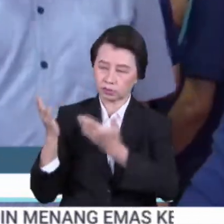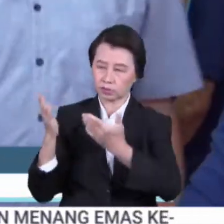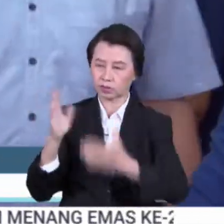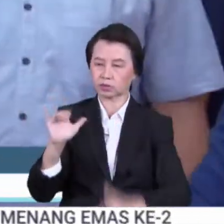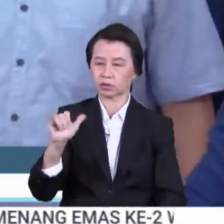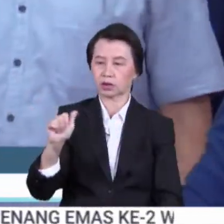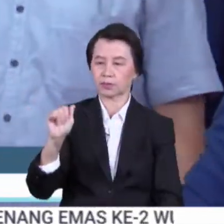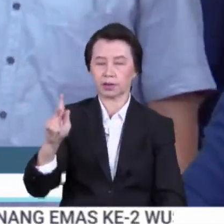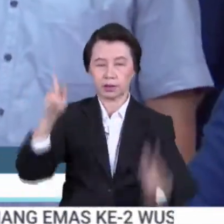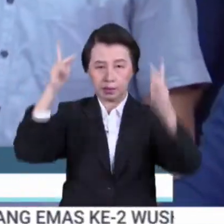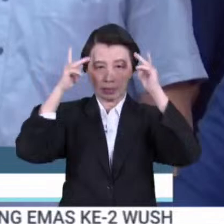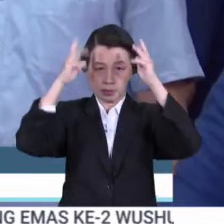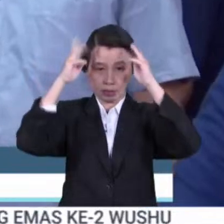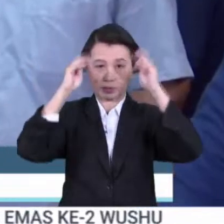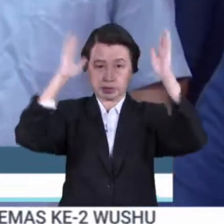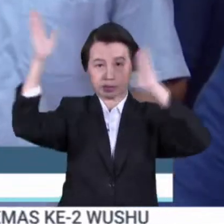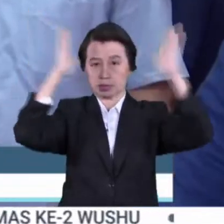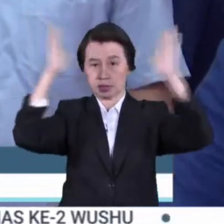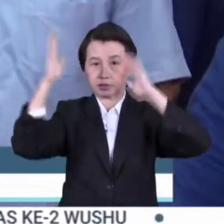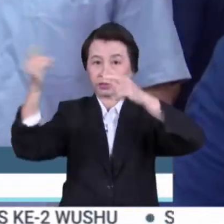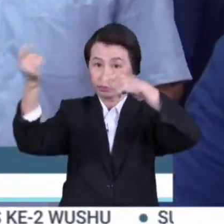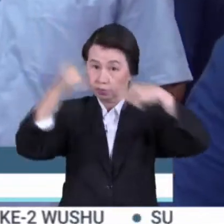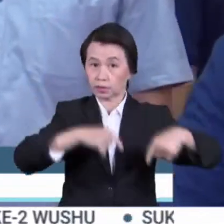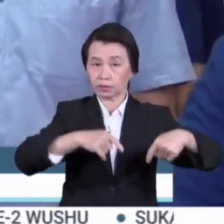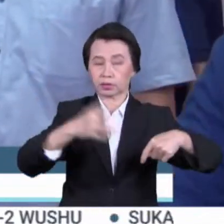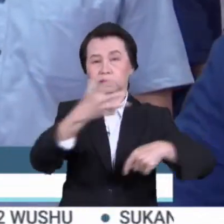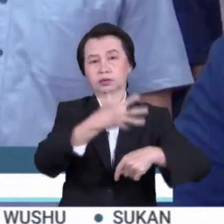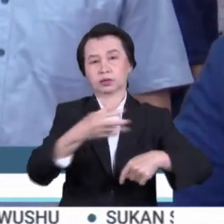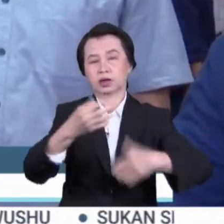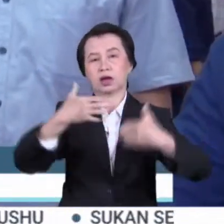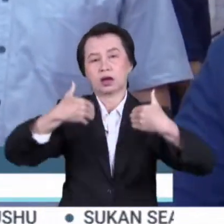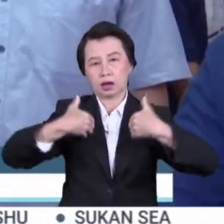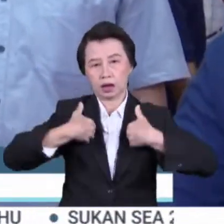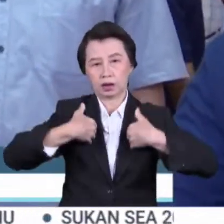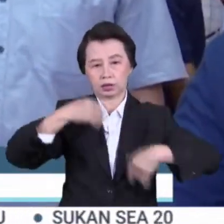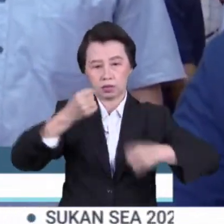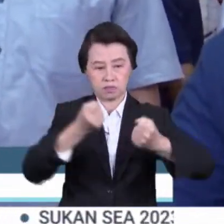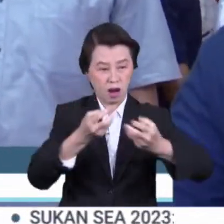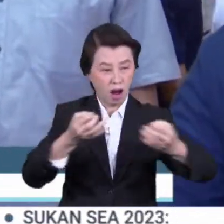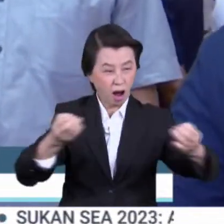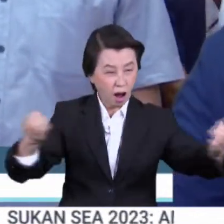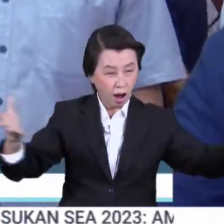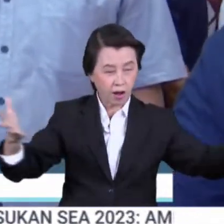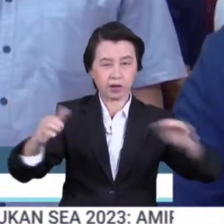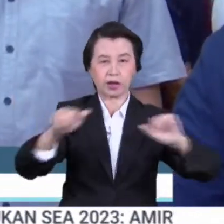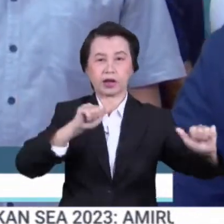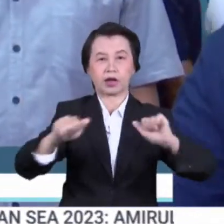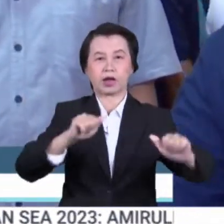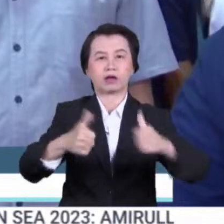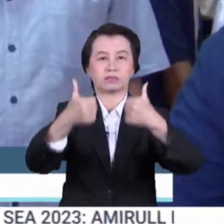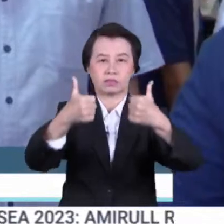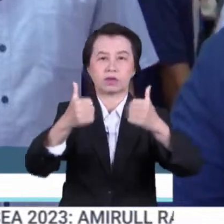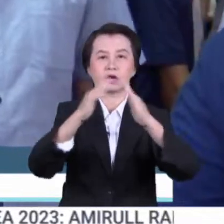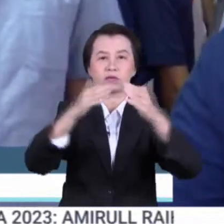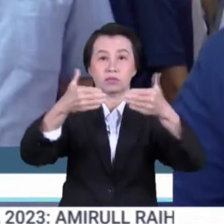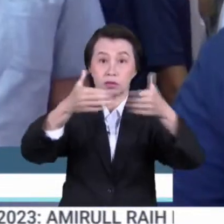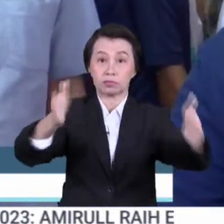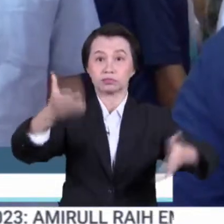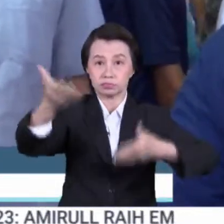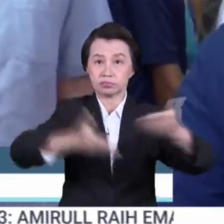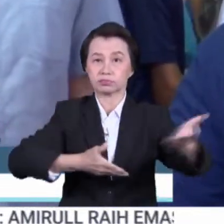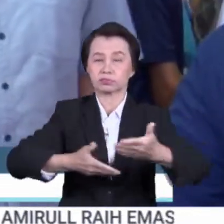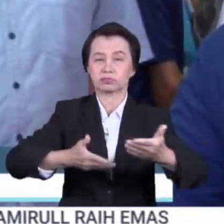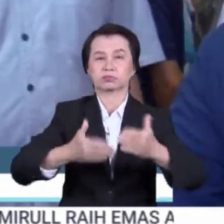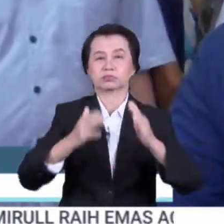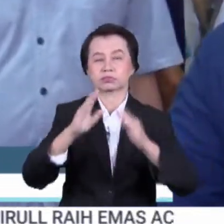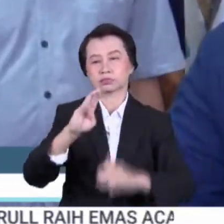Anwar Ibrahim, Perdana Menteri kita, dan ada pelbagai aktiviti menarik ketika Rumah Terbuka Madani